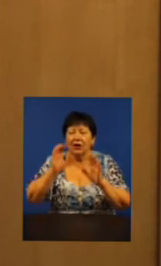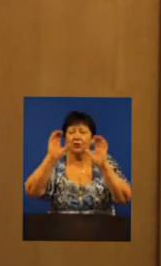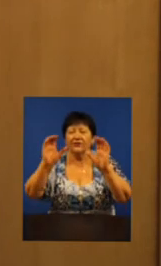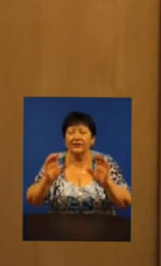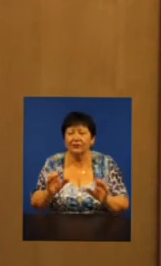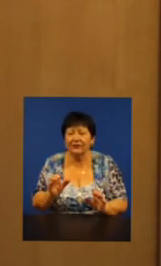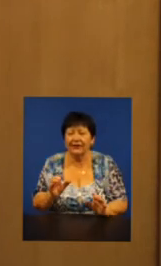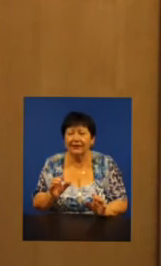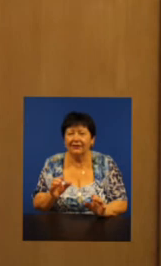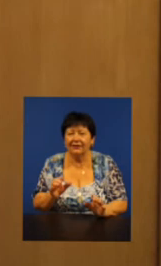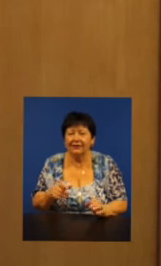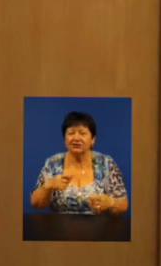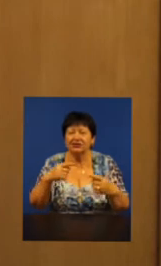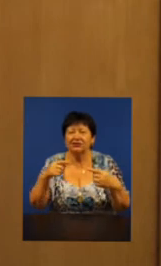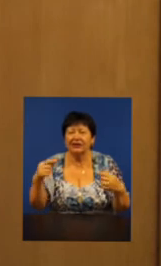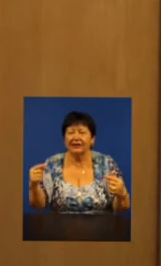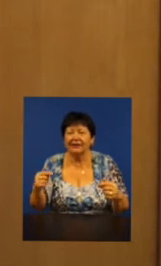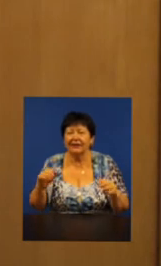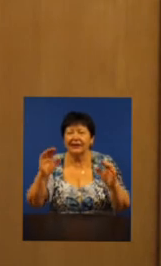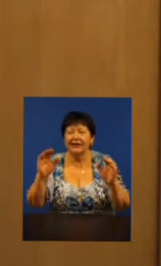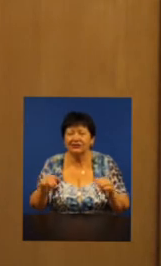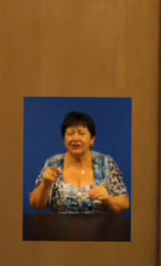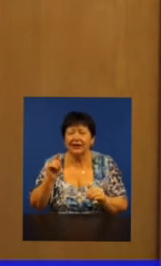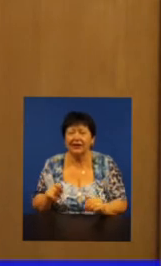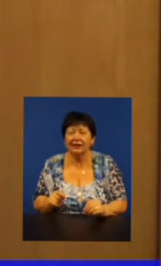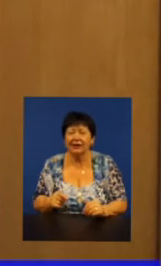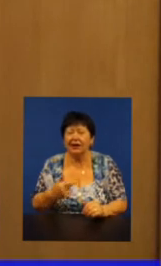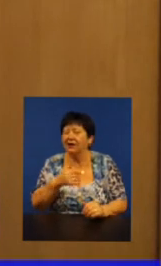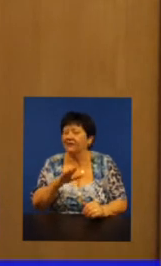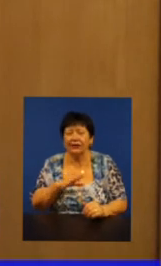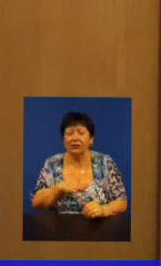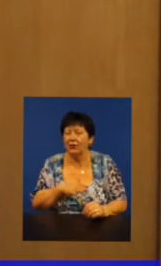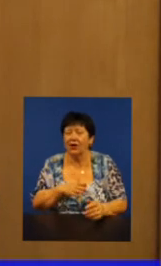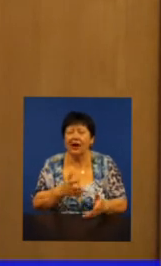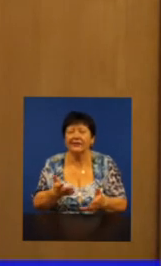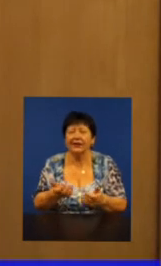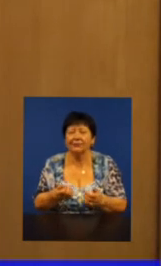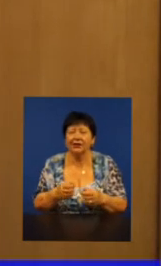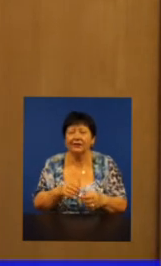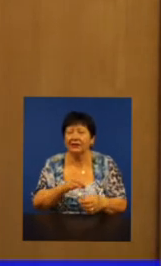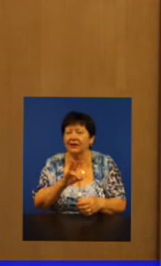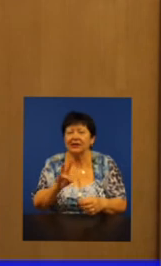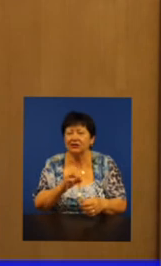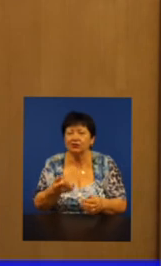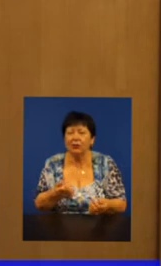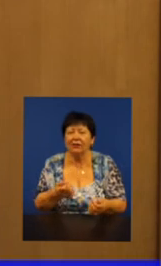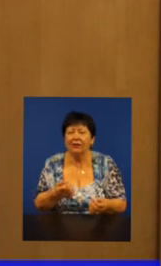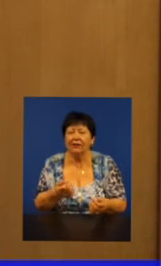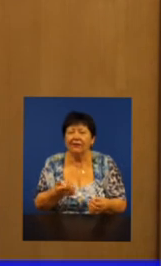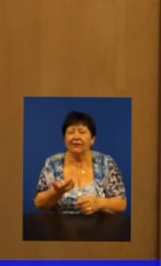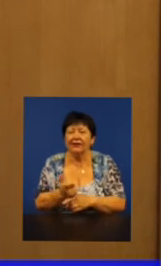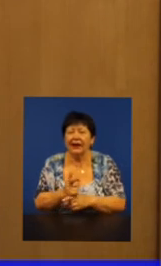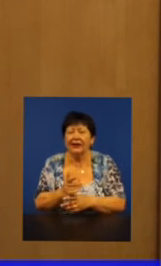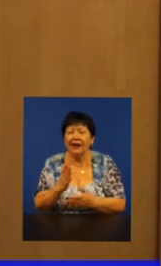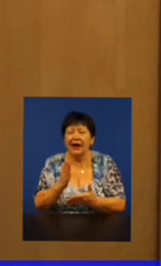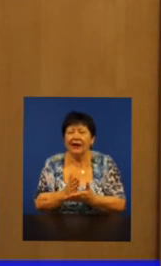Конституция ши челелалте лече али ей. Се ну интрепринт нич о акционе, каре